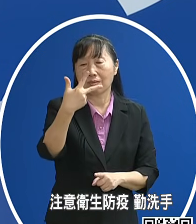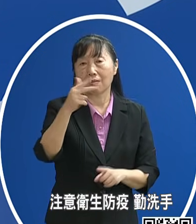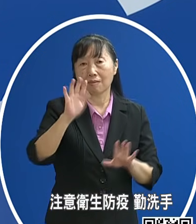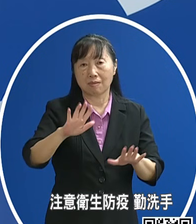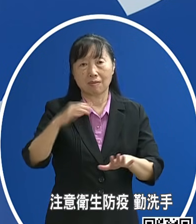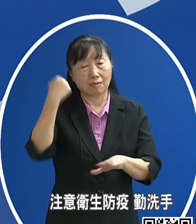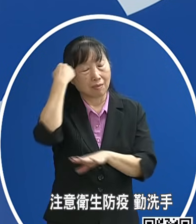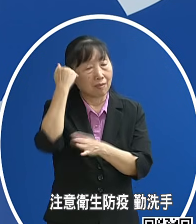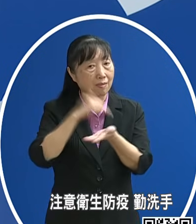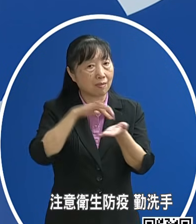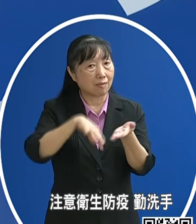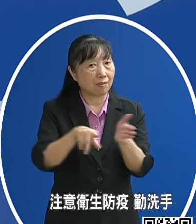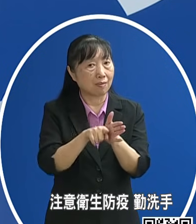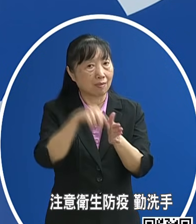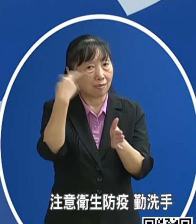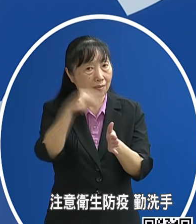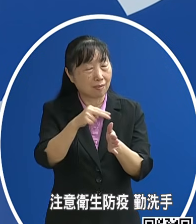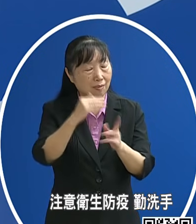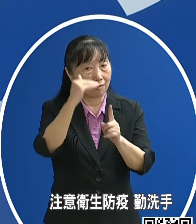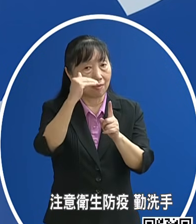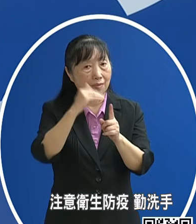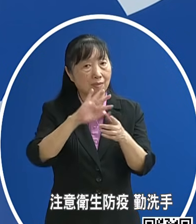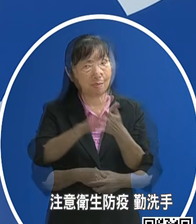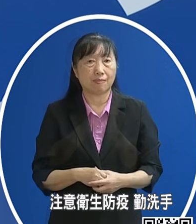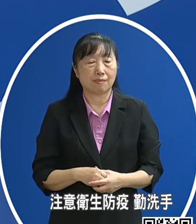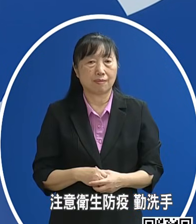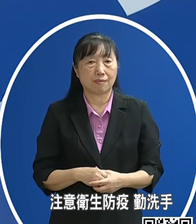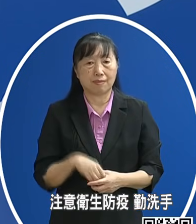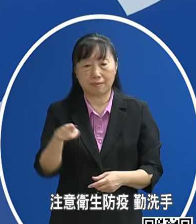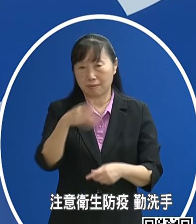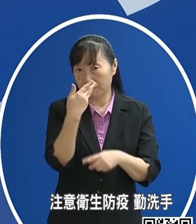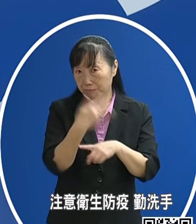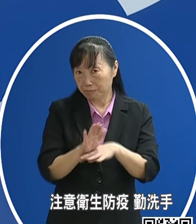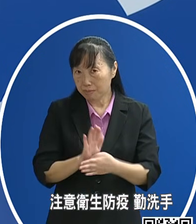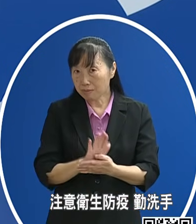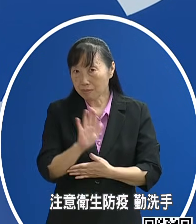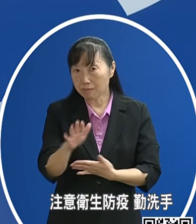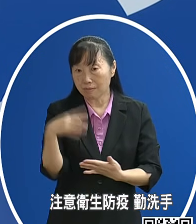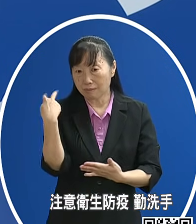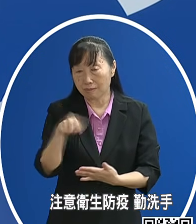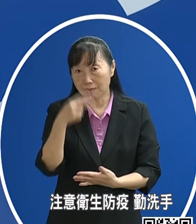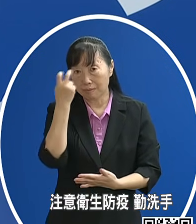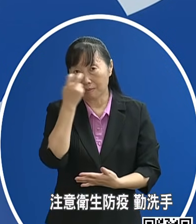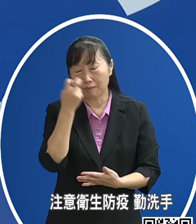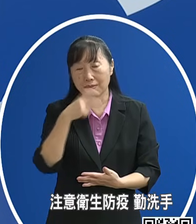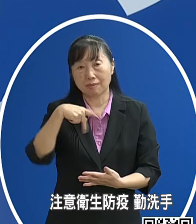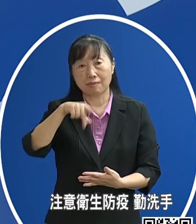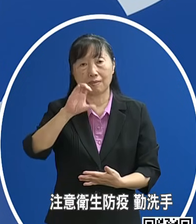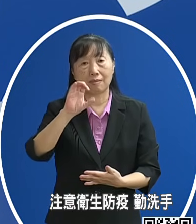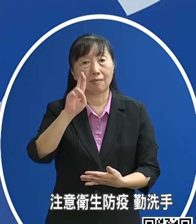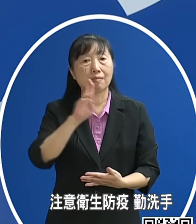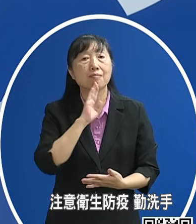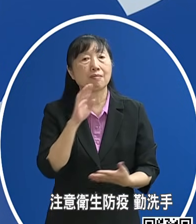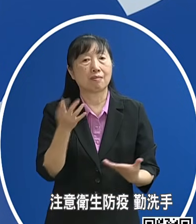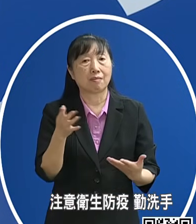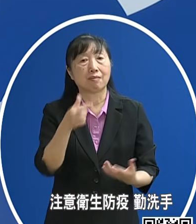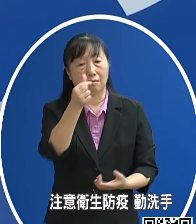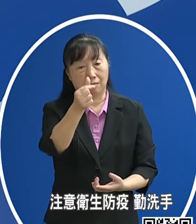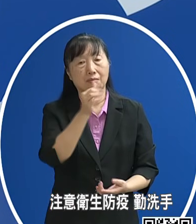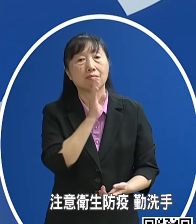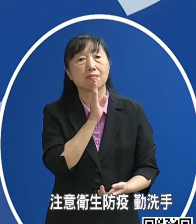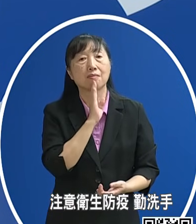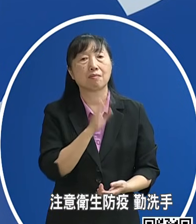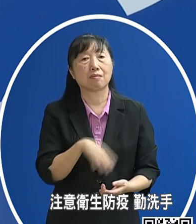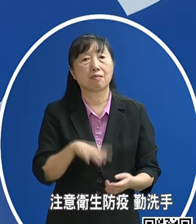来有在住院当中在测，有降到32.5。死亡后他也有再采过一次 PCR， 那这次是阳